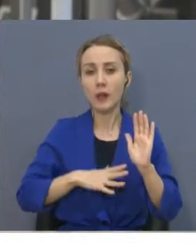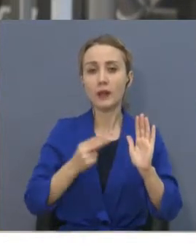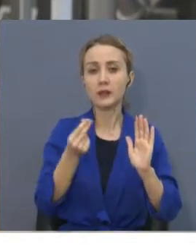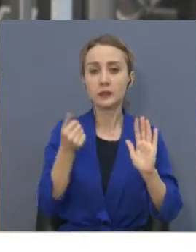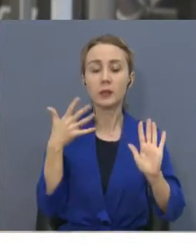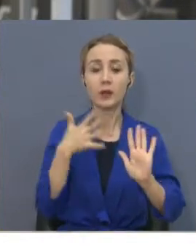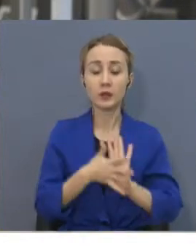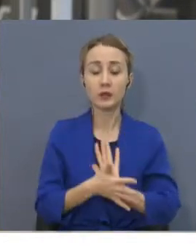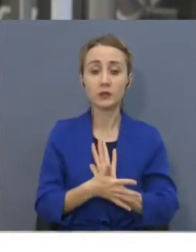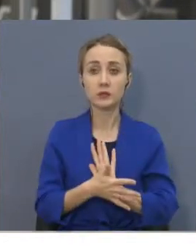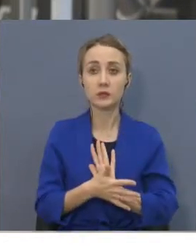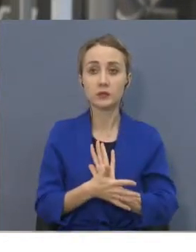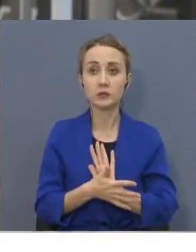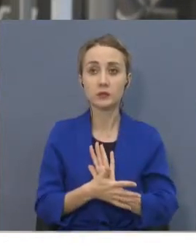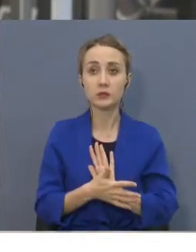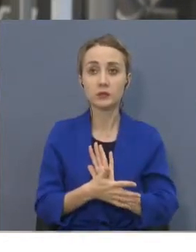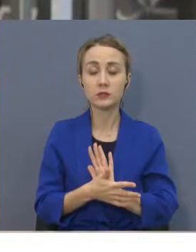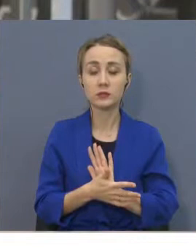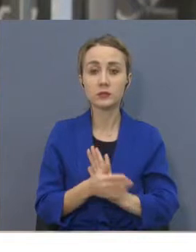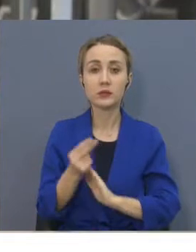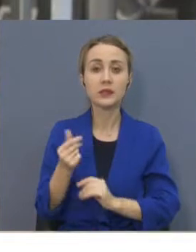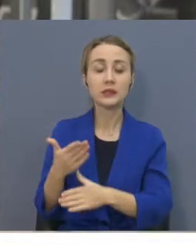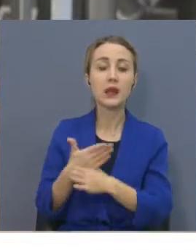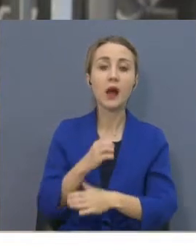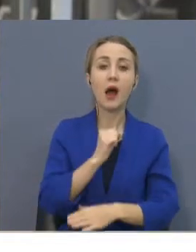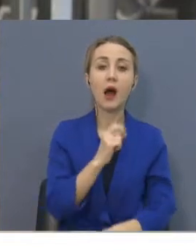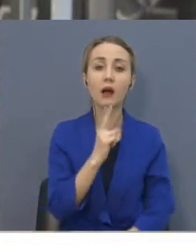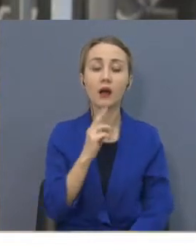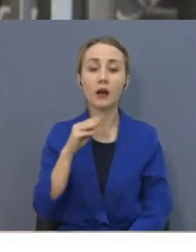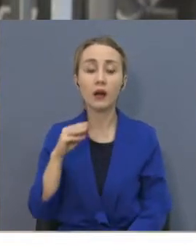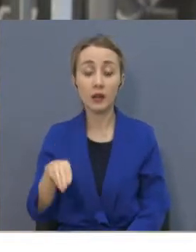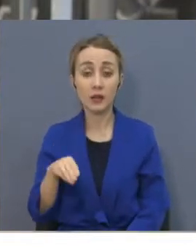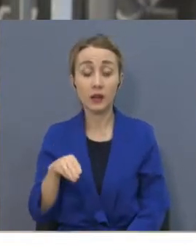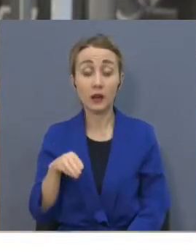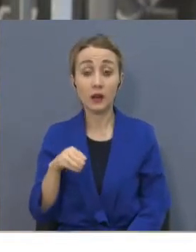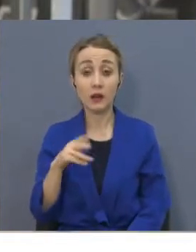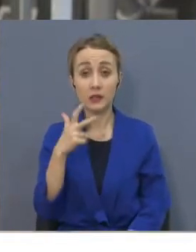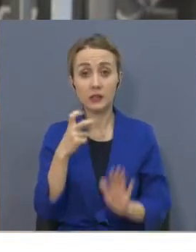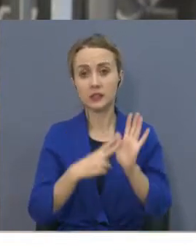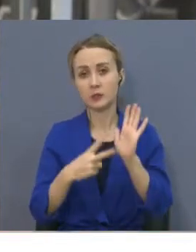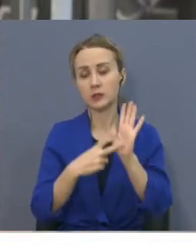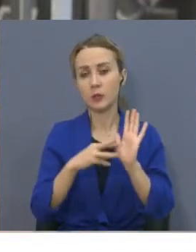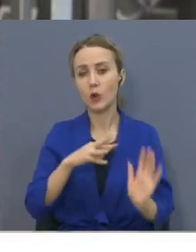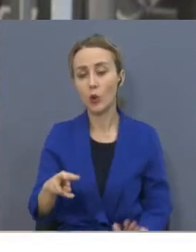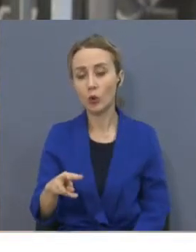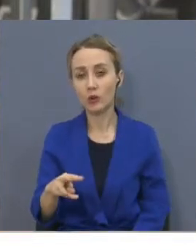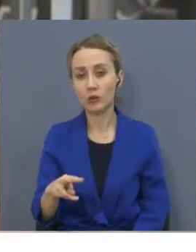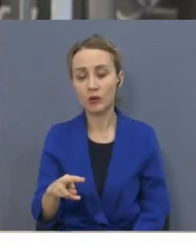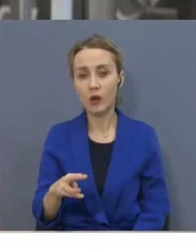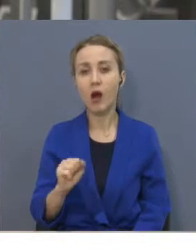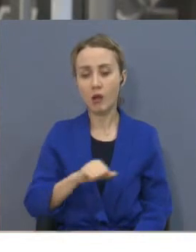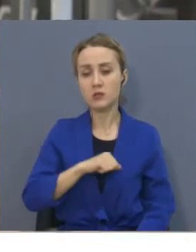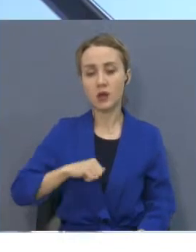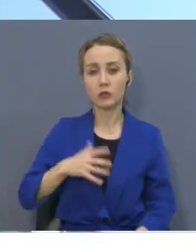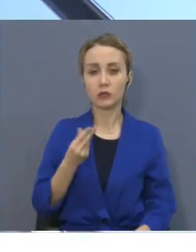я инвестировался АКК 373 миллиона АКК, а остальное собственные